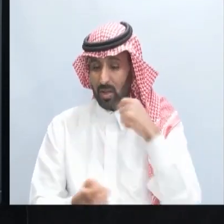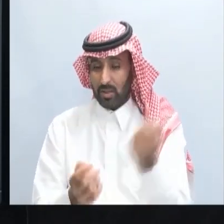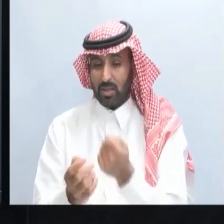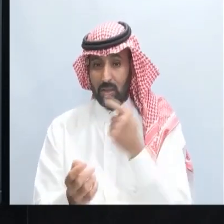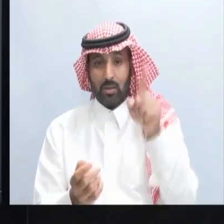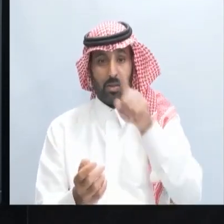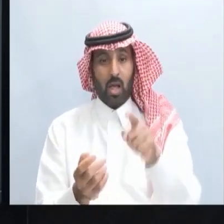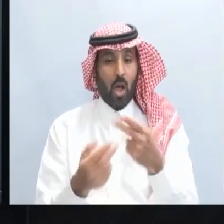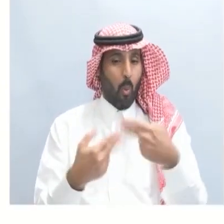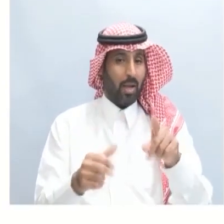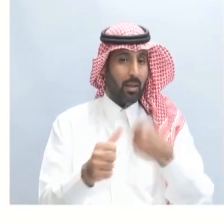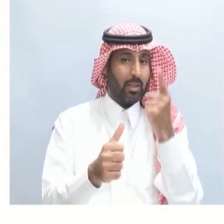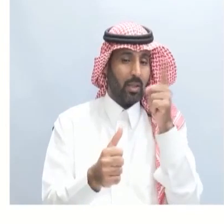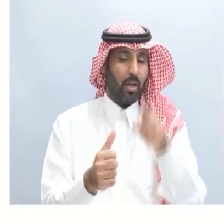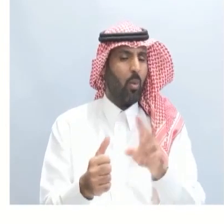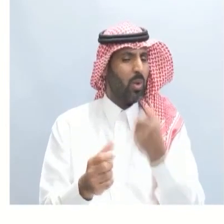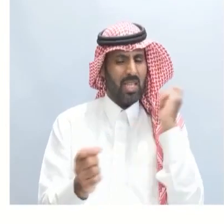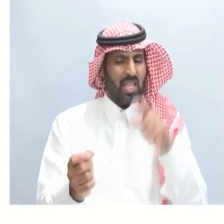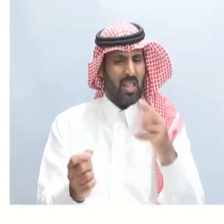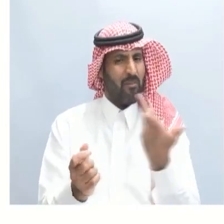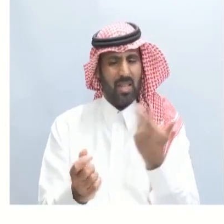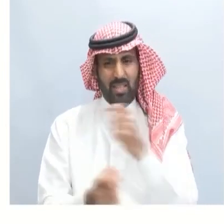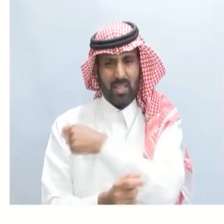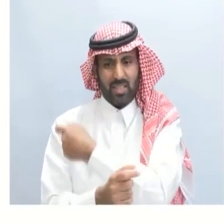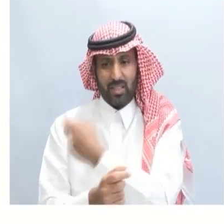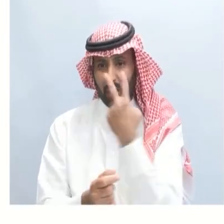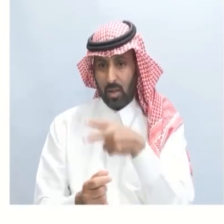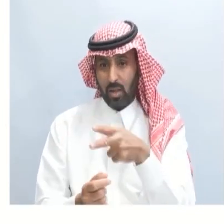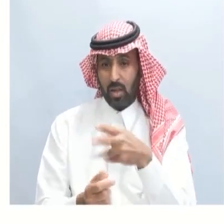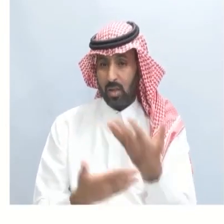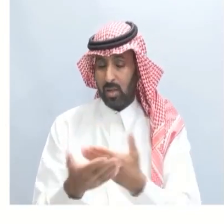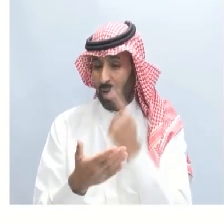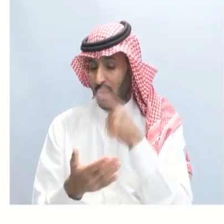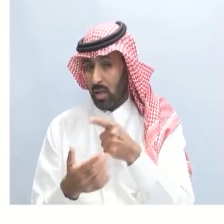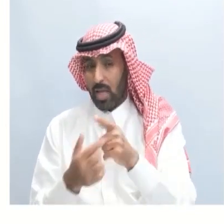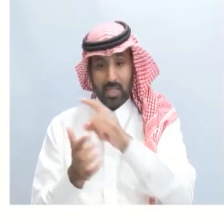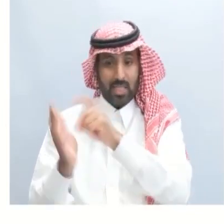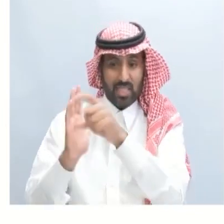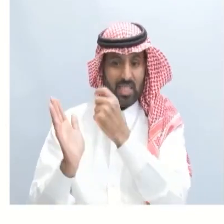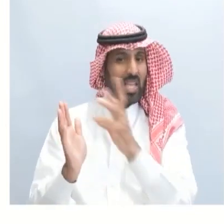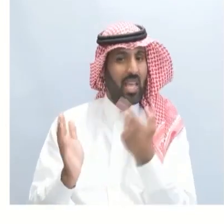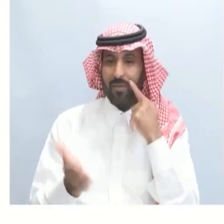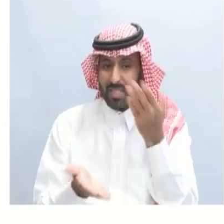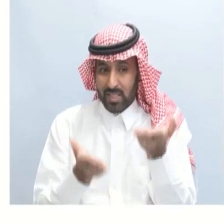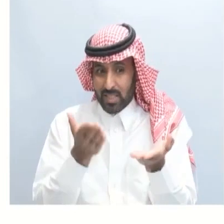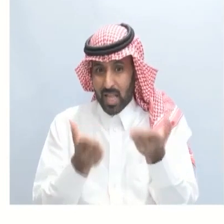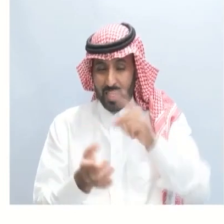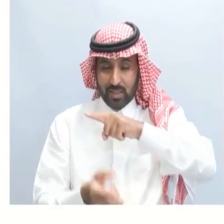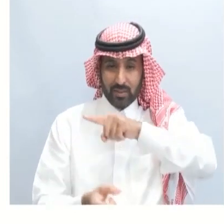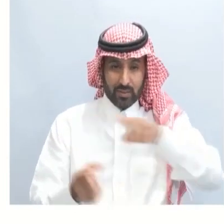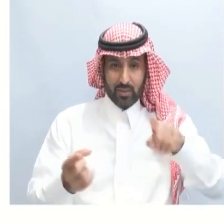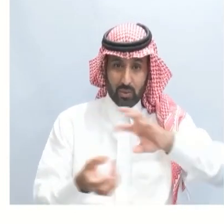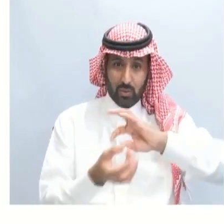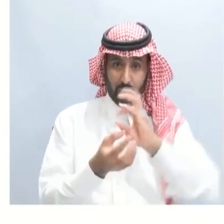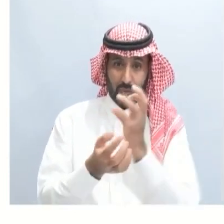الاسئله اول سؤال لدينا ما الهدف من التجربه يبدو لي التجربه الاستهلاليه عنوانها كيف يتزن الجسم دورانيا قبل